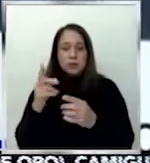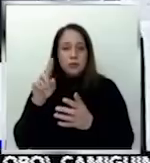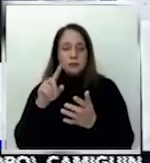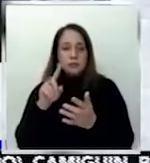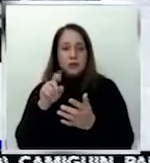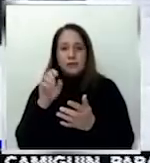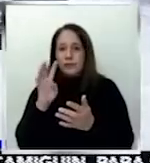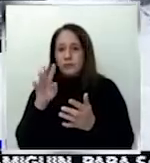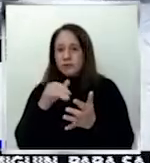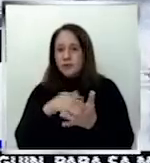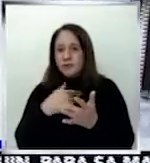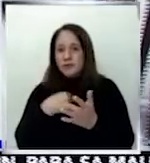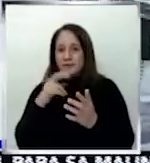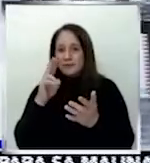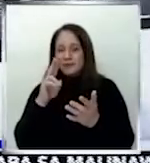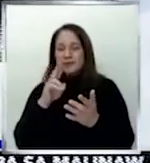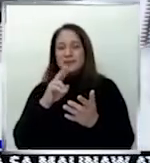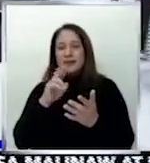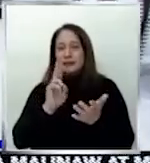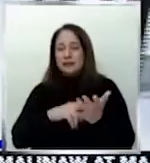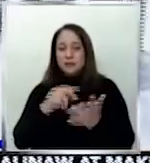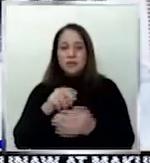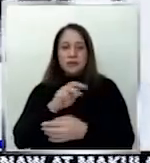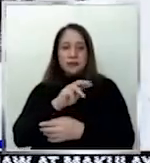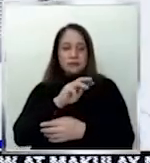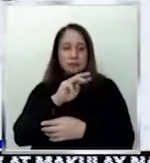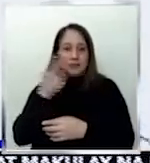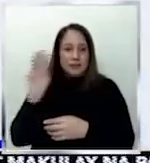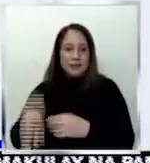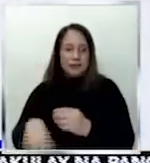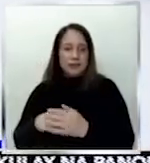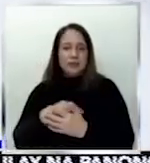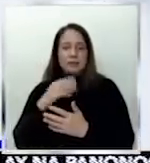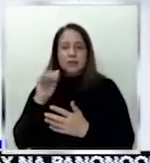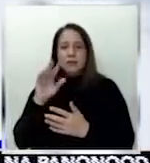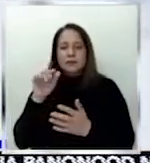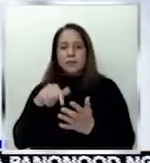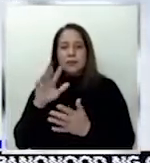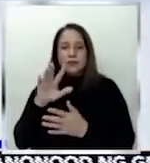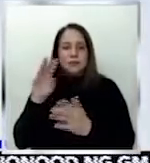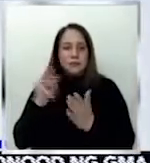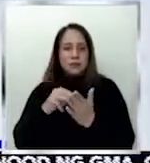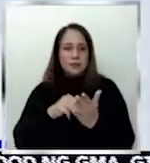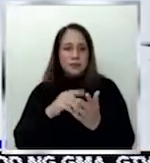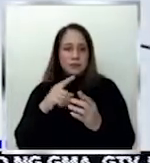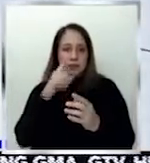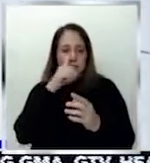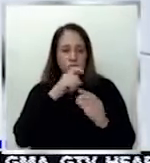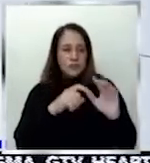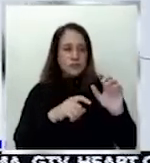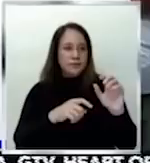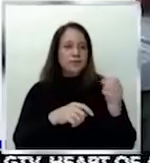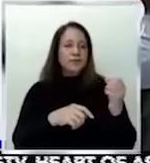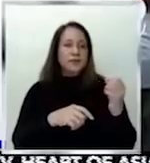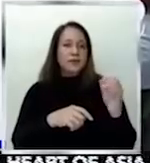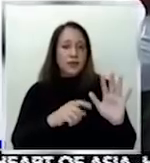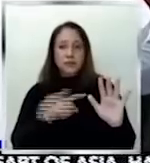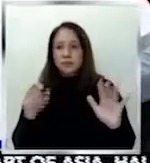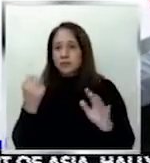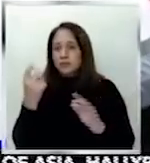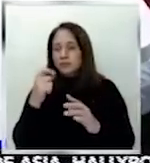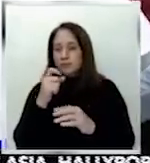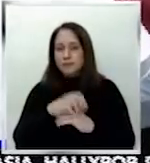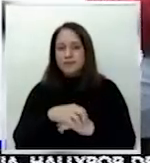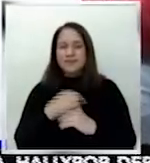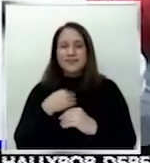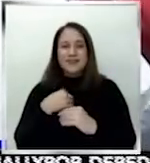Manila. Sa kabuuan, 15.5 million ang mga batang 5 to 11 years old. Sa bakunahan, kailangan kasama ng mga bata